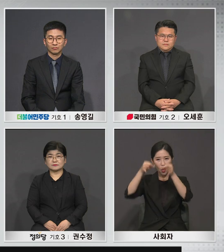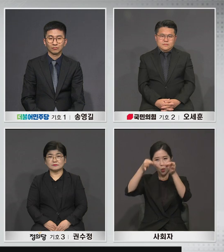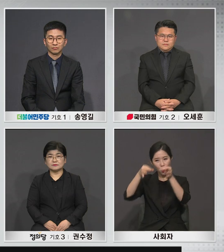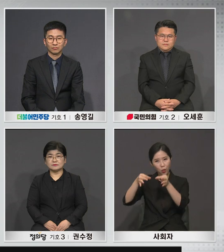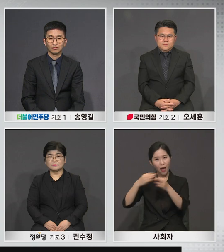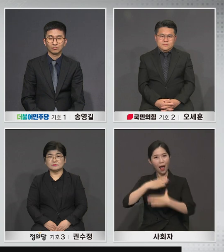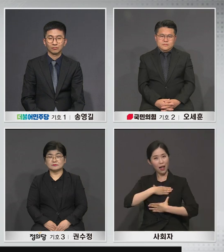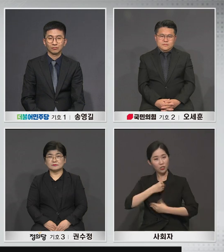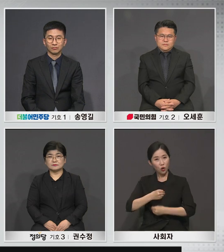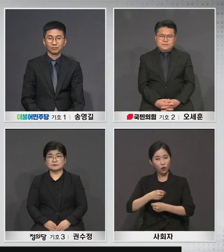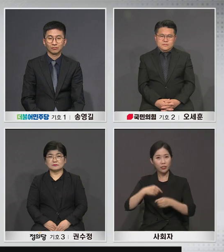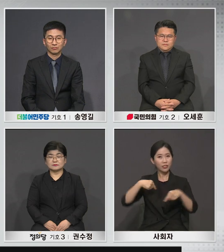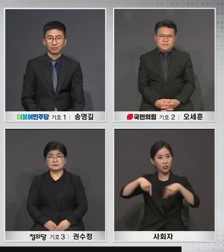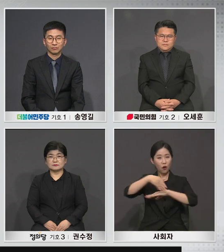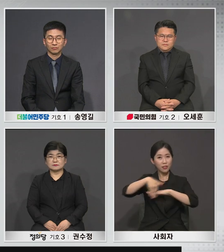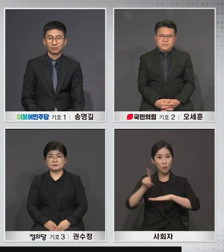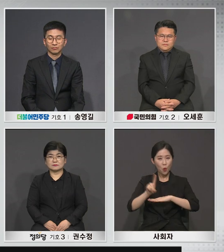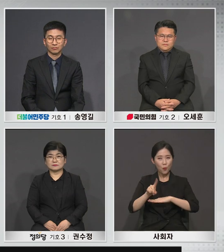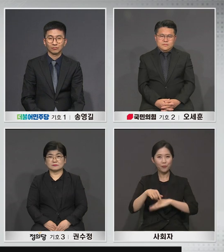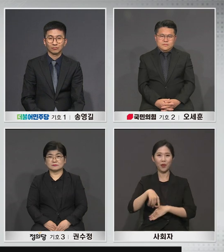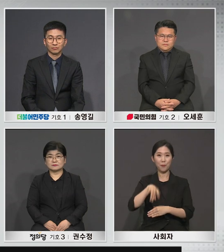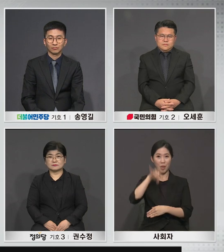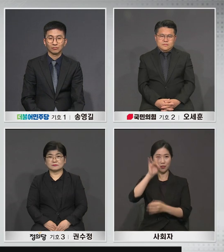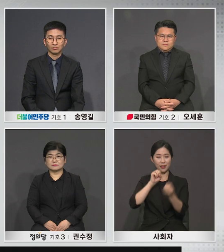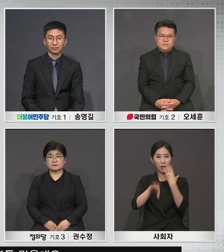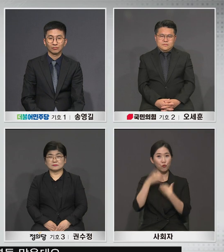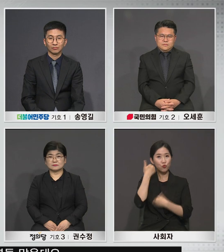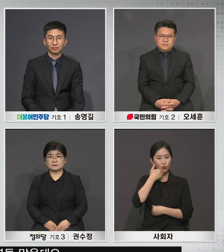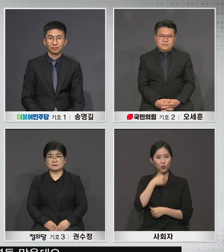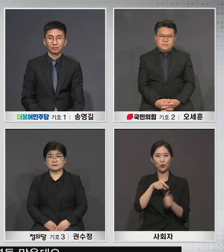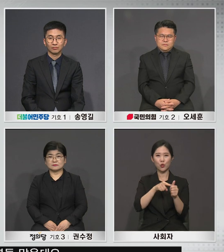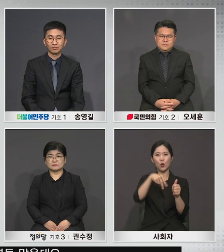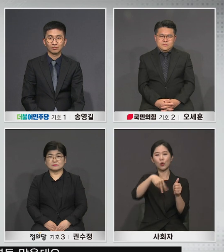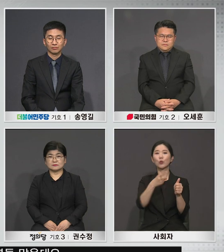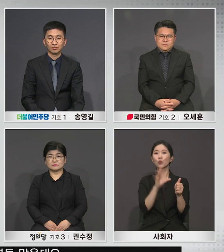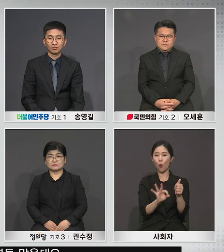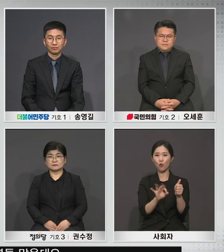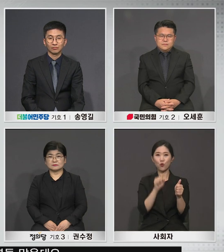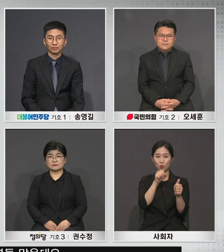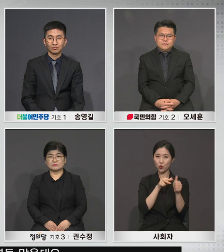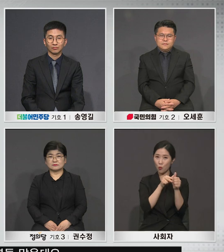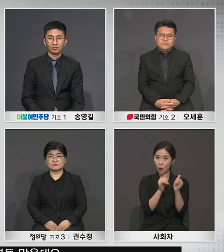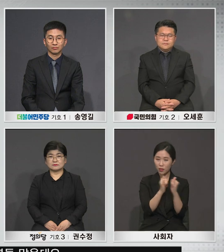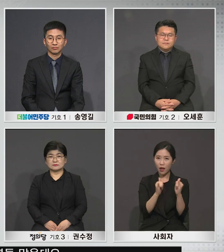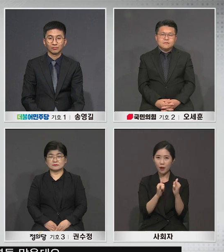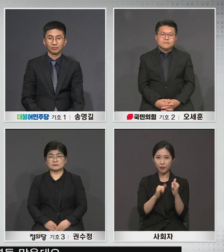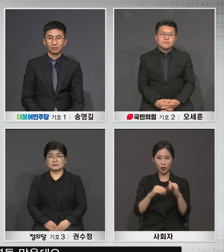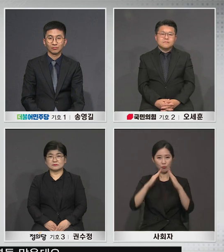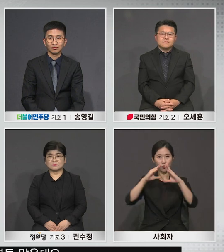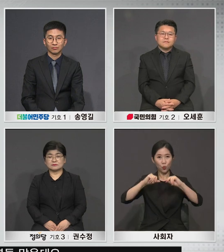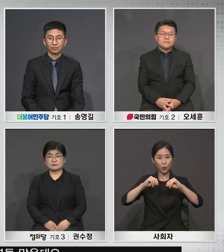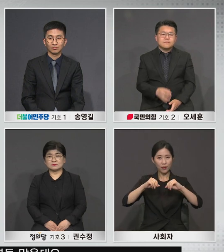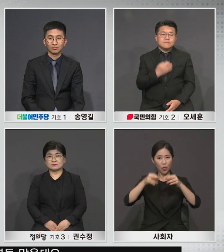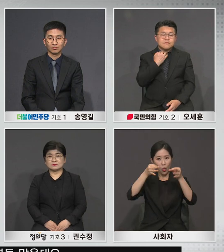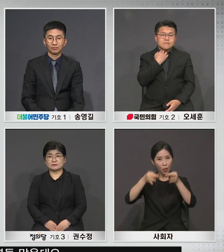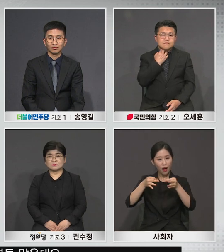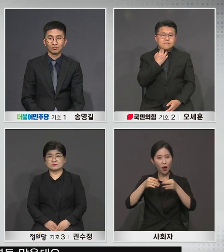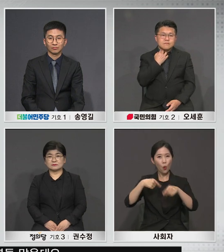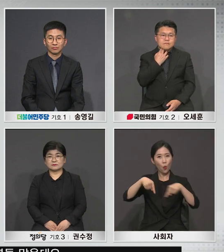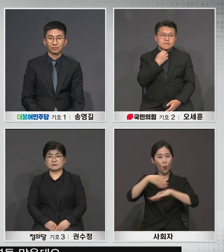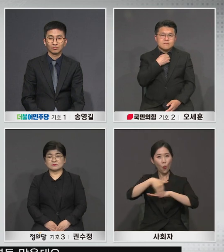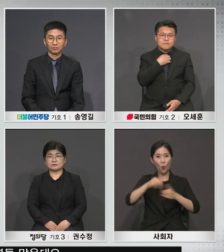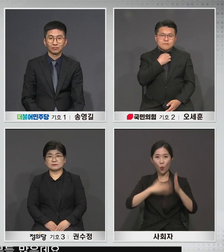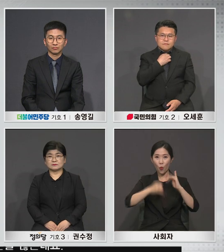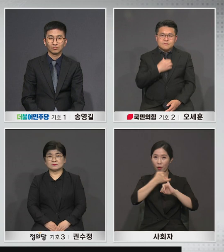먼저 송용길 후보부터 서울특별시장 후보로서 과연 어떤 부동산 정책 공약 가지고 오셨는지 발표해 주시죠.